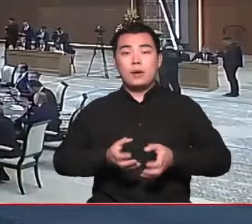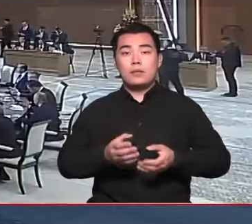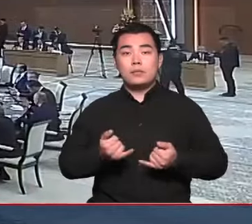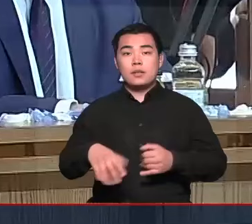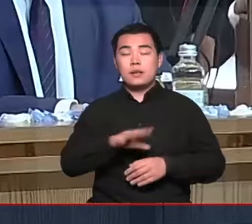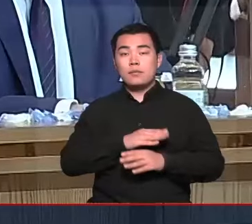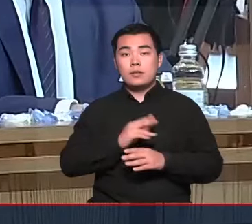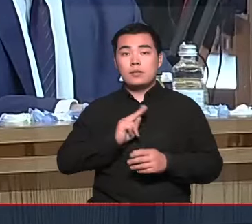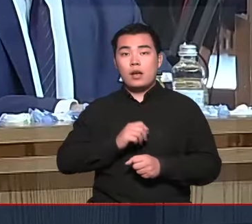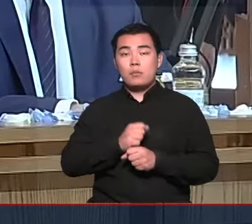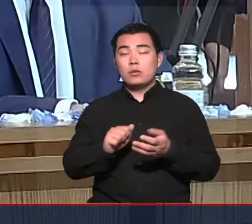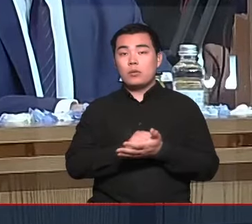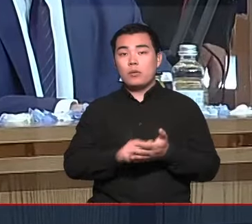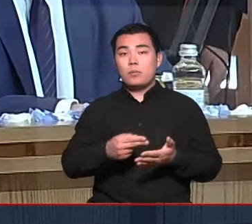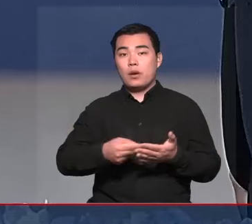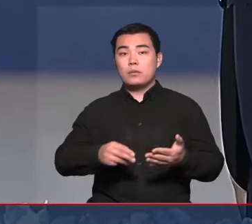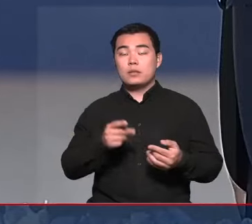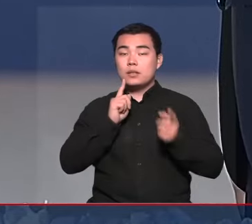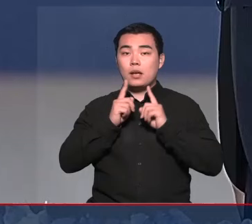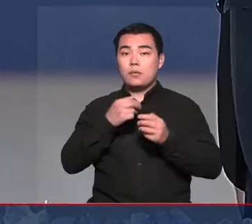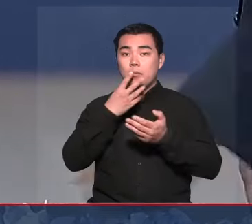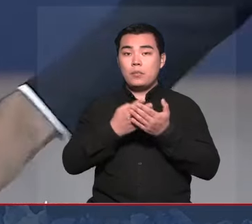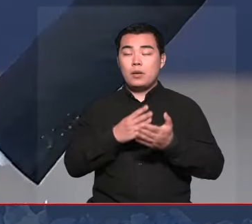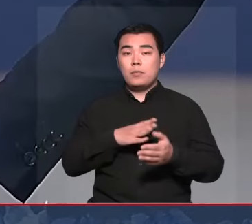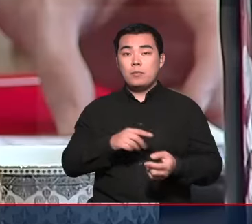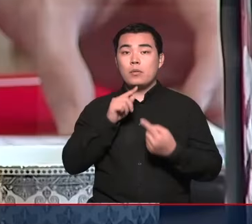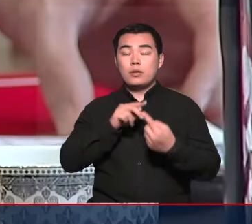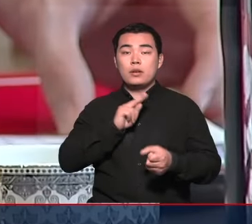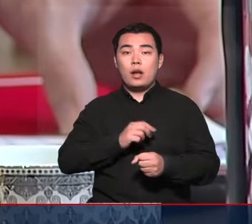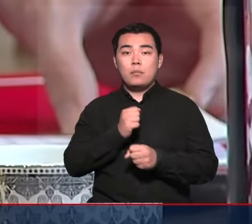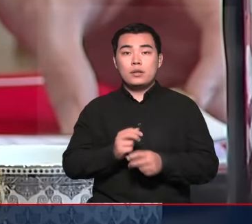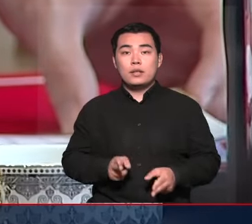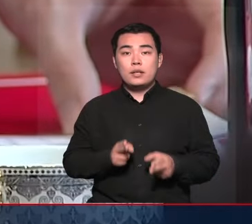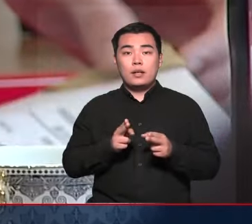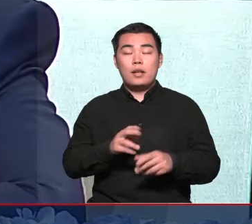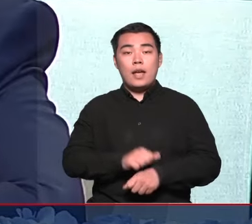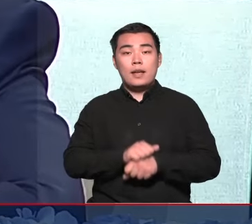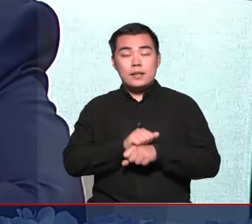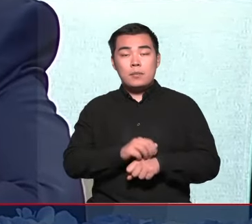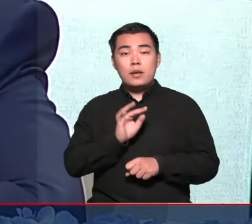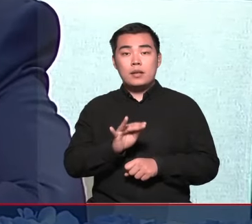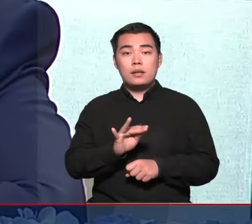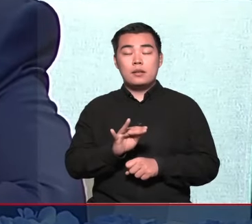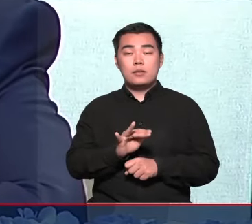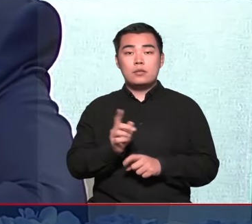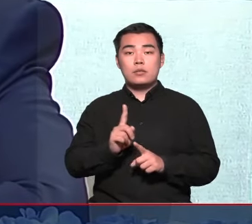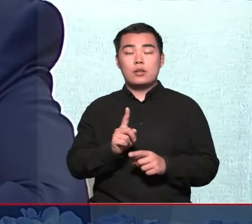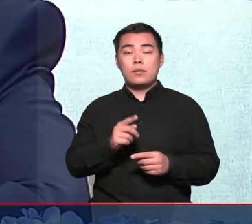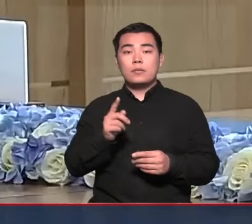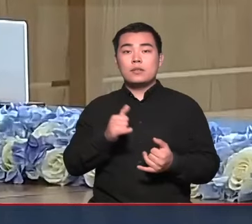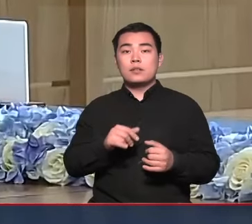Потому сразу несколько документов, подписанных на саммите, посвящены противодействию терроризму, сепаратизму, экстремизму и